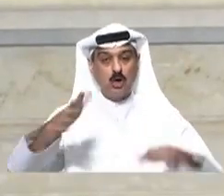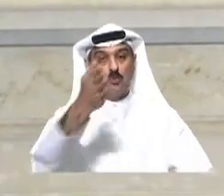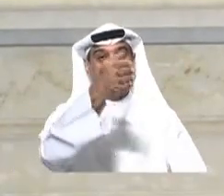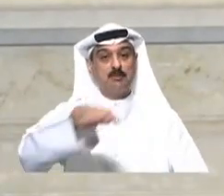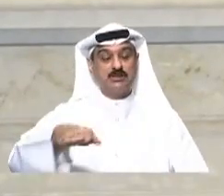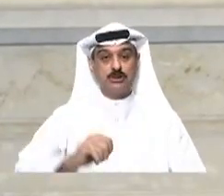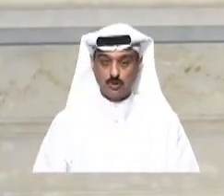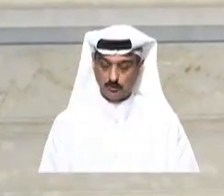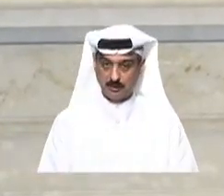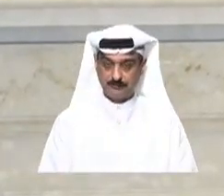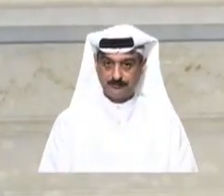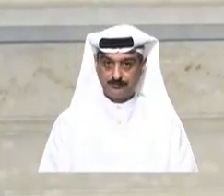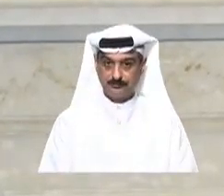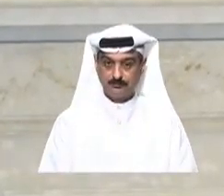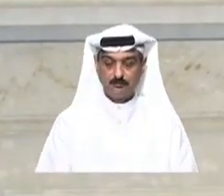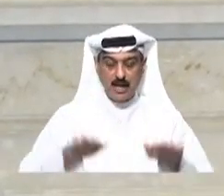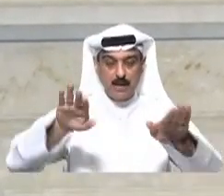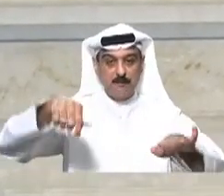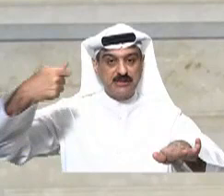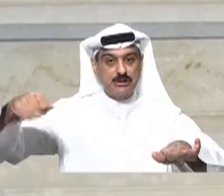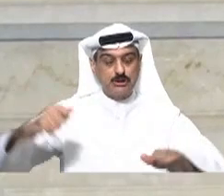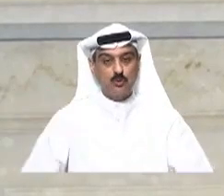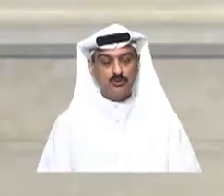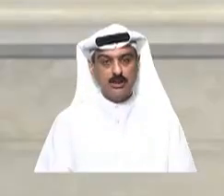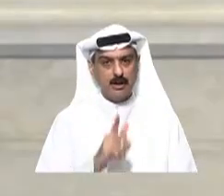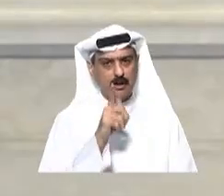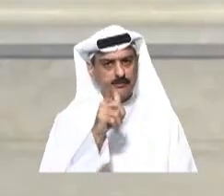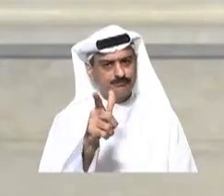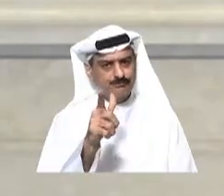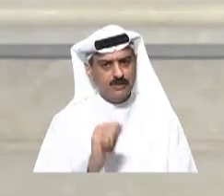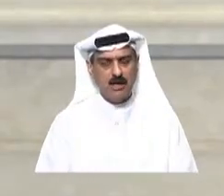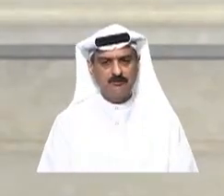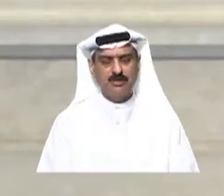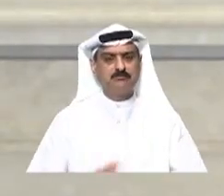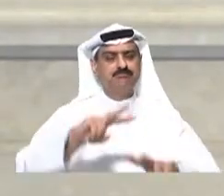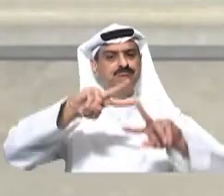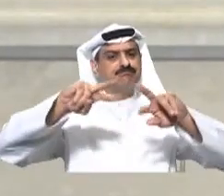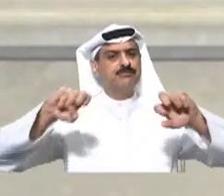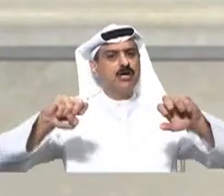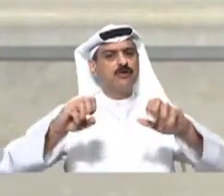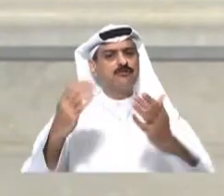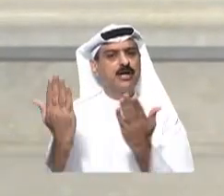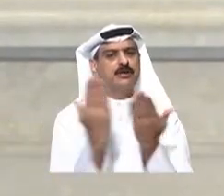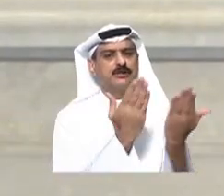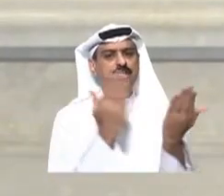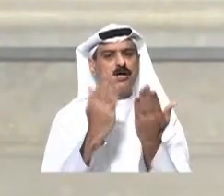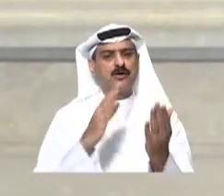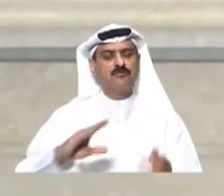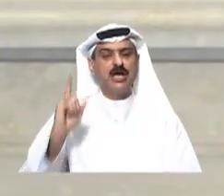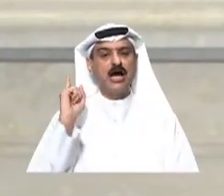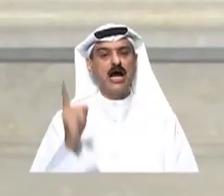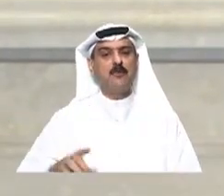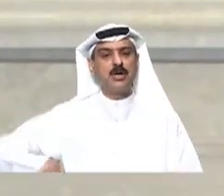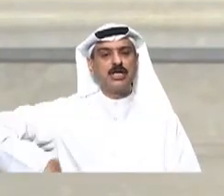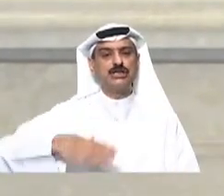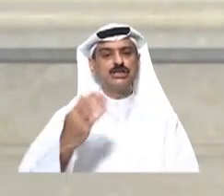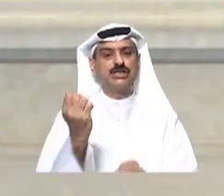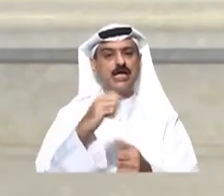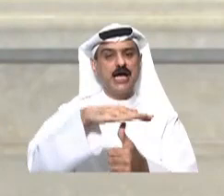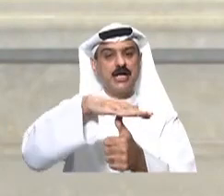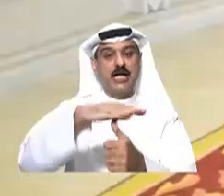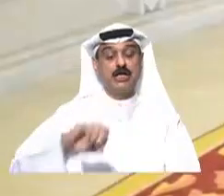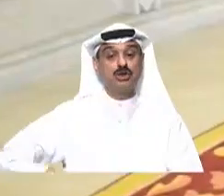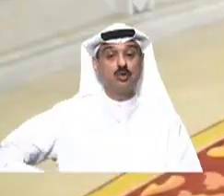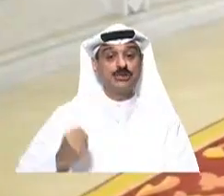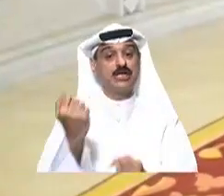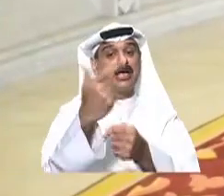وتدارس مجلس الوزراء كلمتي حضرة صاحب السمو الشيخ سمو الشيخ نواف الأحمد الجابر الصباح وسمو ولي العهد الشيخ